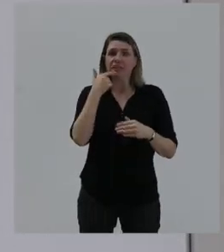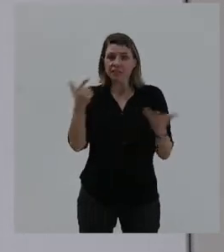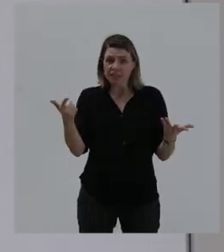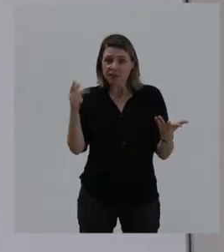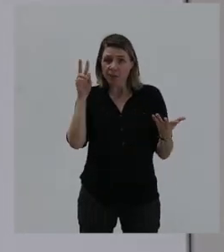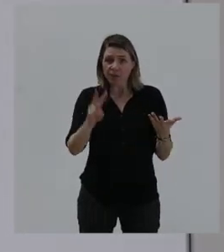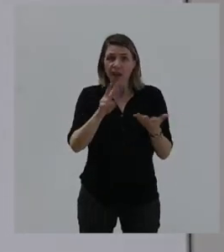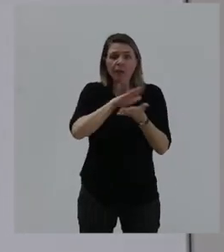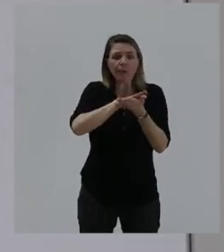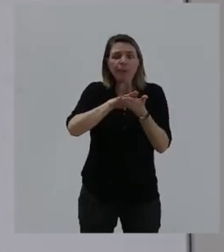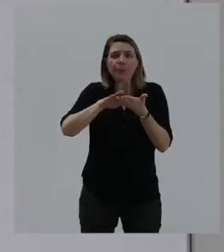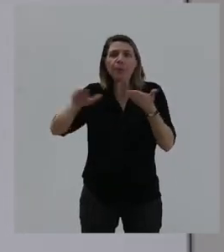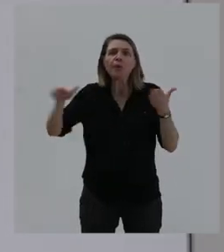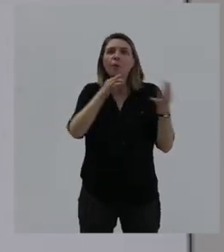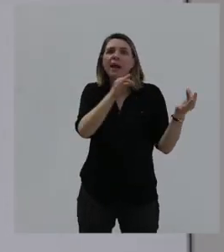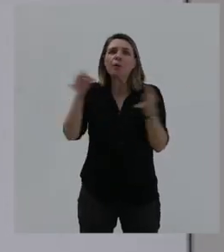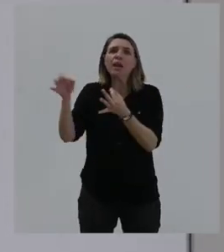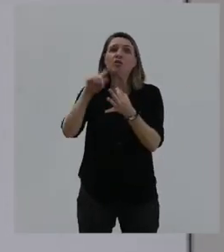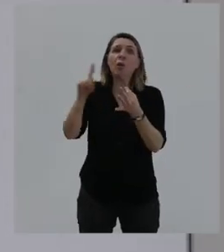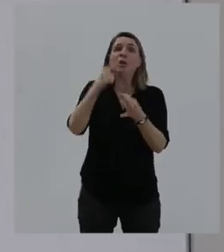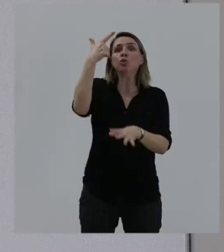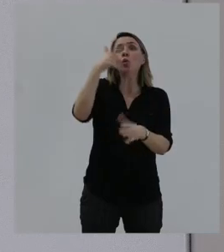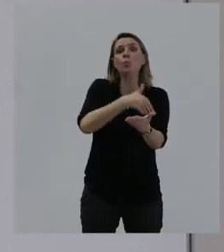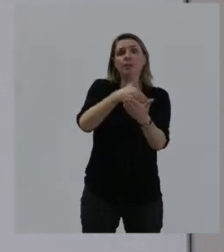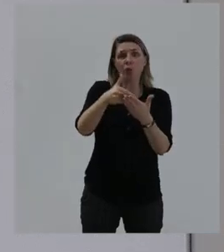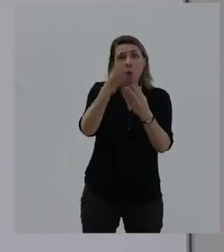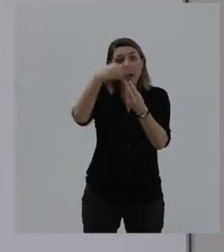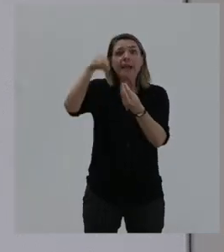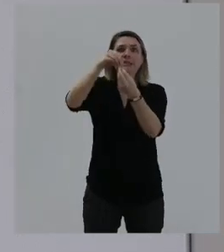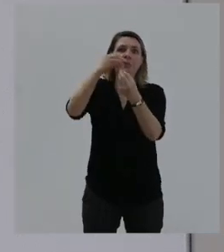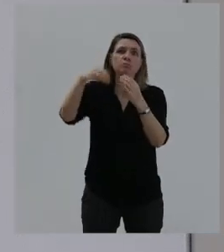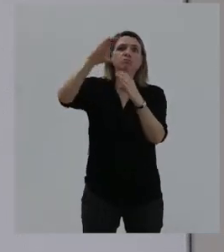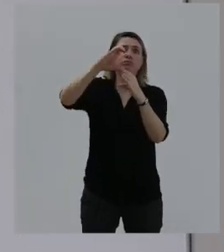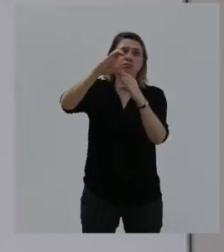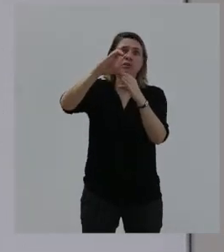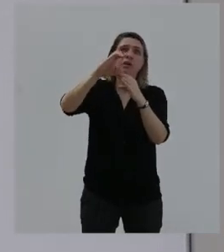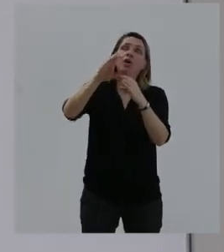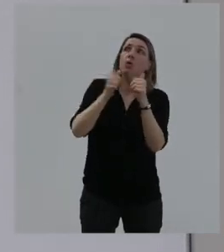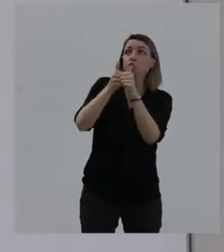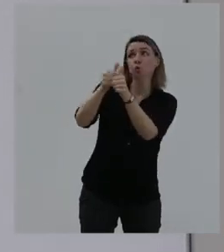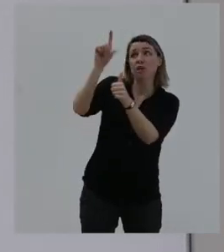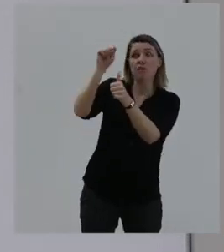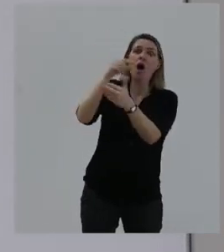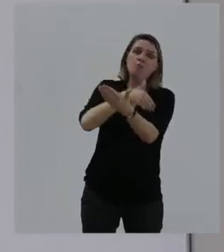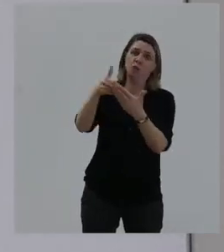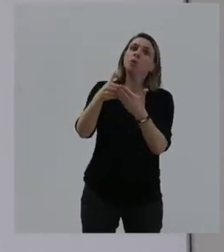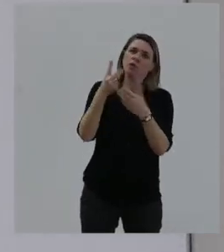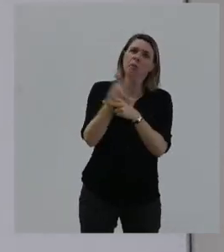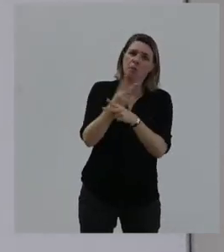pas été régulier, mais lycée chaque année, nous avons eu 2 millions en moyenne d'excédents. Rapporté à 20 millions, c'est vraiment beaucoup.